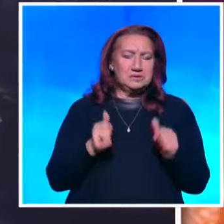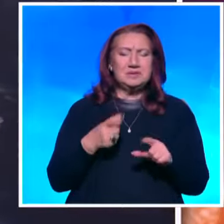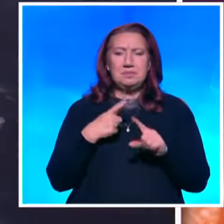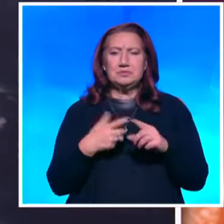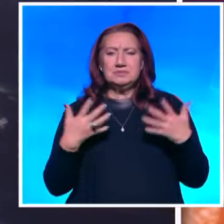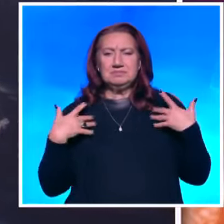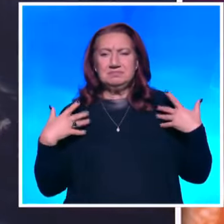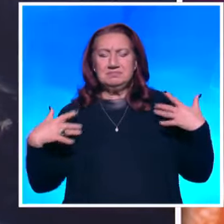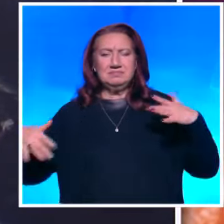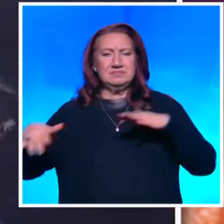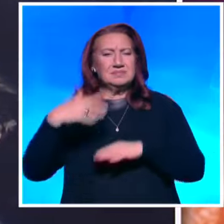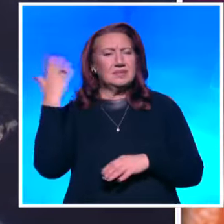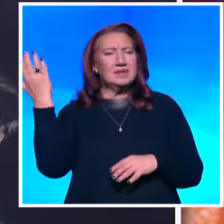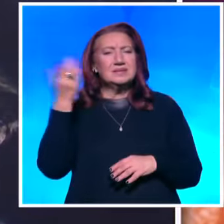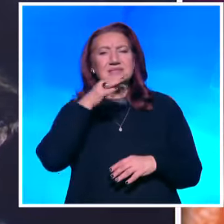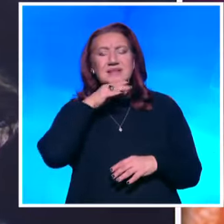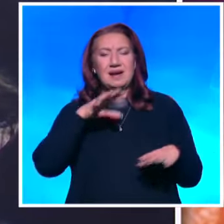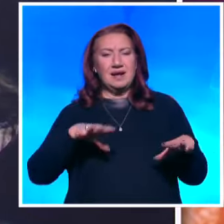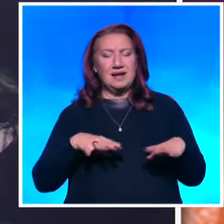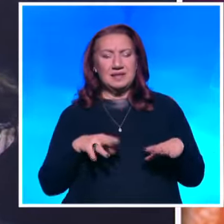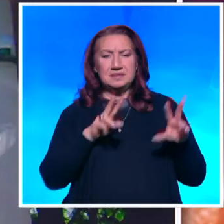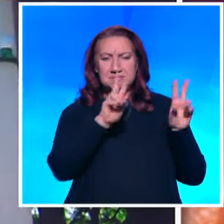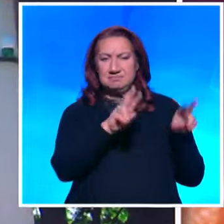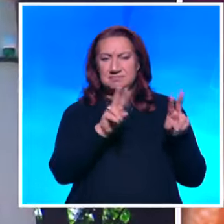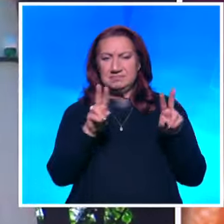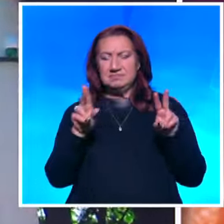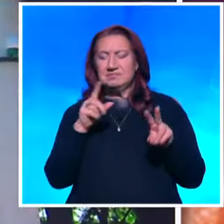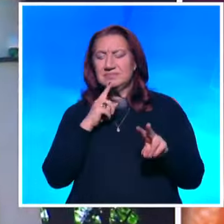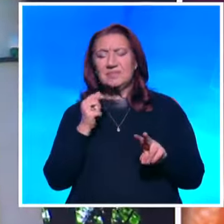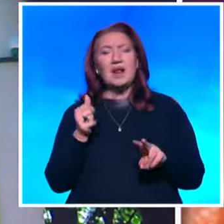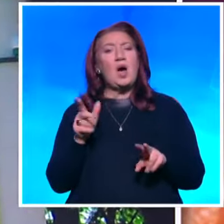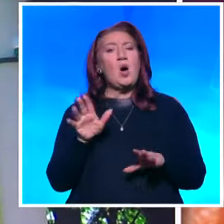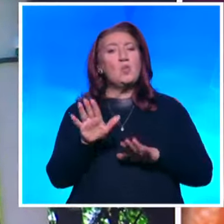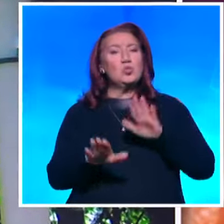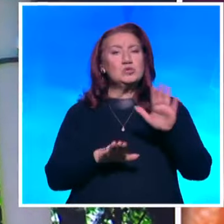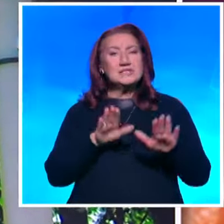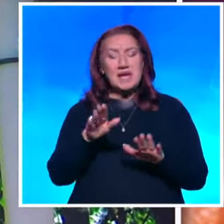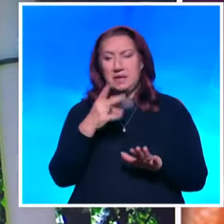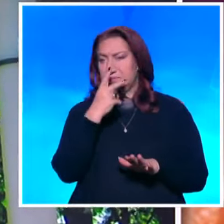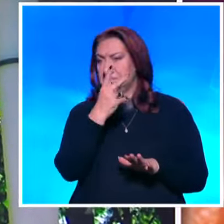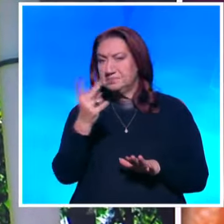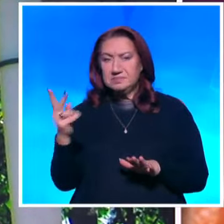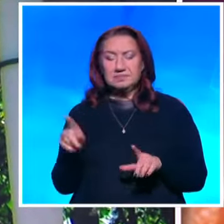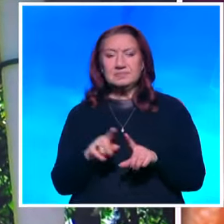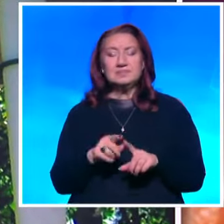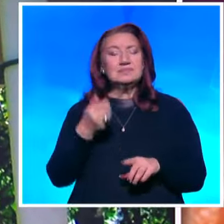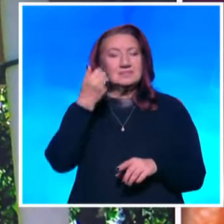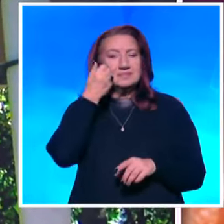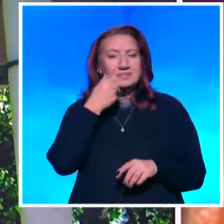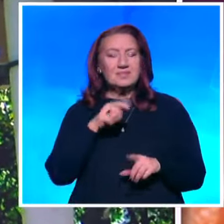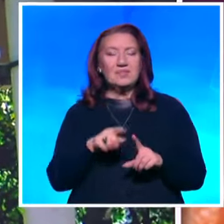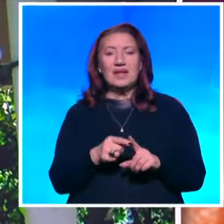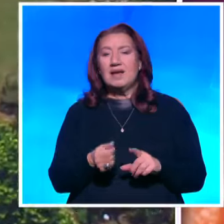древния град Диоклетианопол. Разгледайте богатата сбирка на археологическия музей и опитайте минералната вода под колонадата,